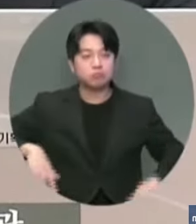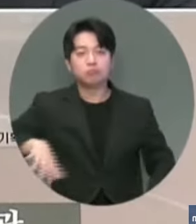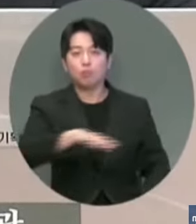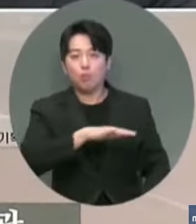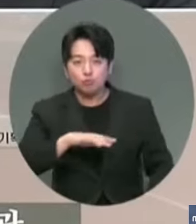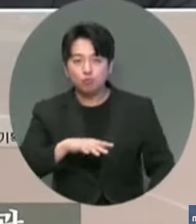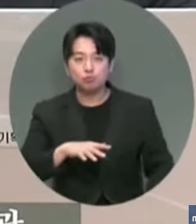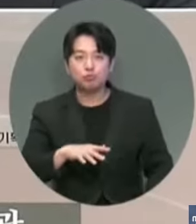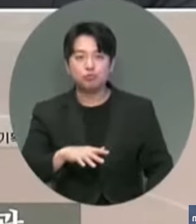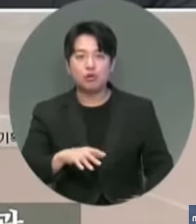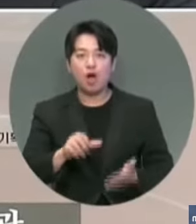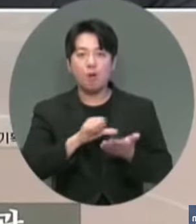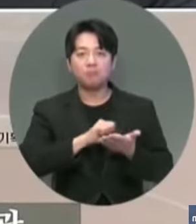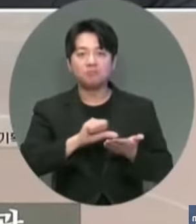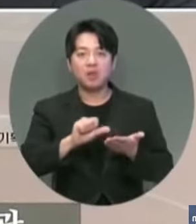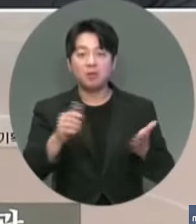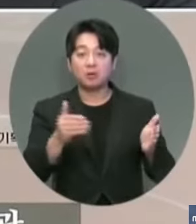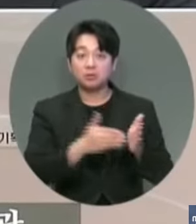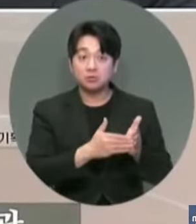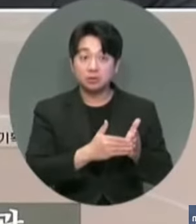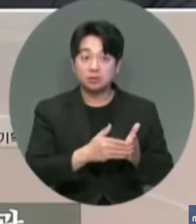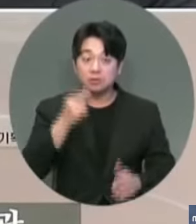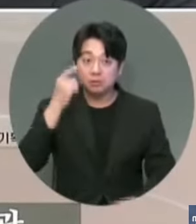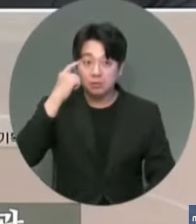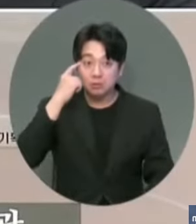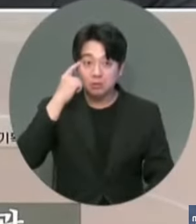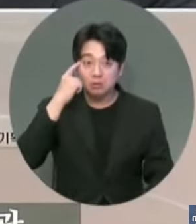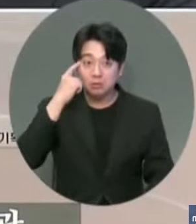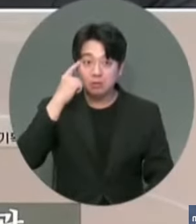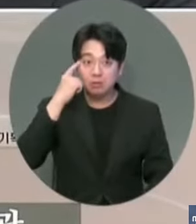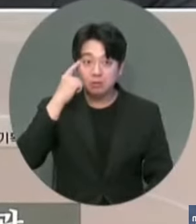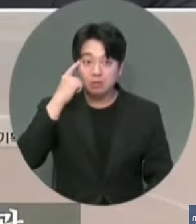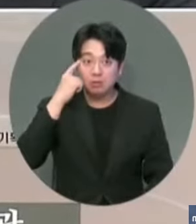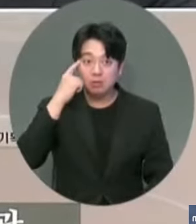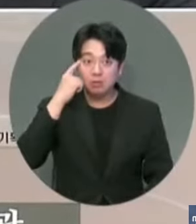없애기만 하면 된대요. 보신탕 집에 팔아도 된답니다.